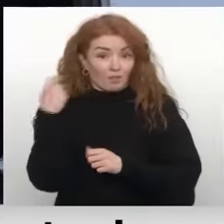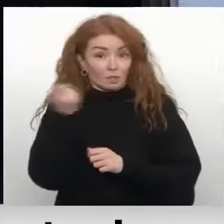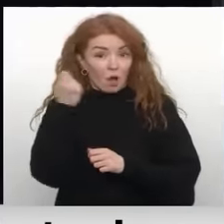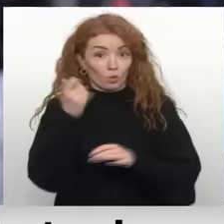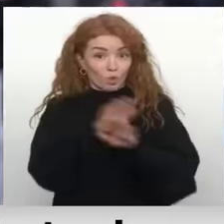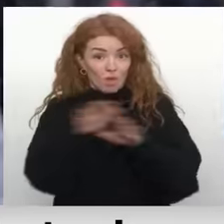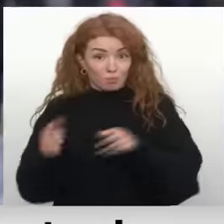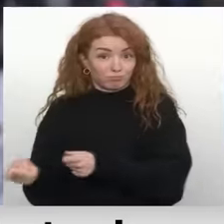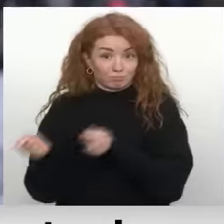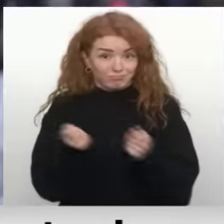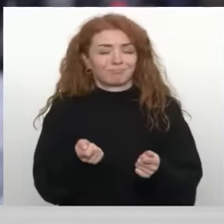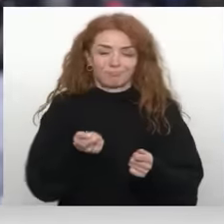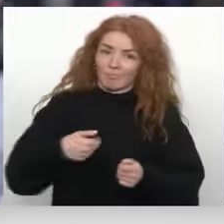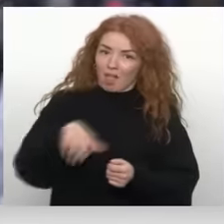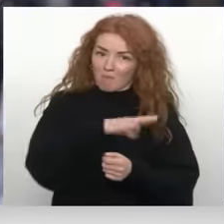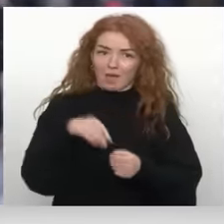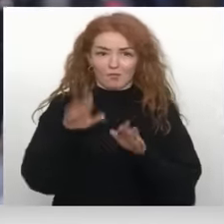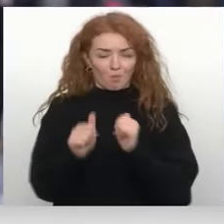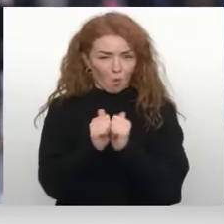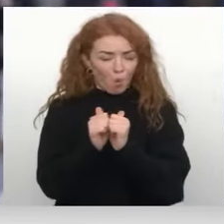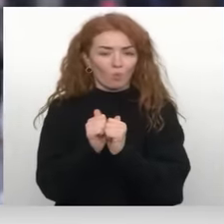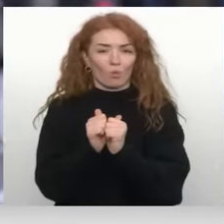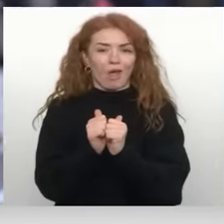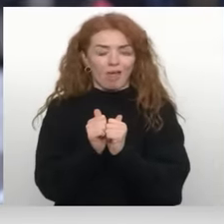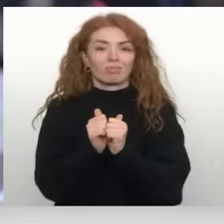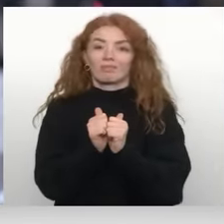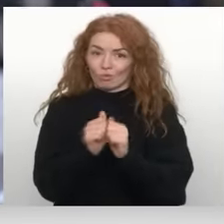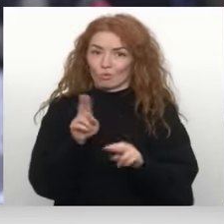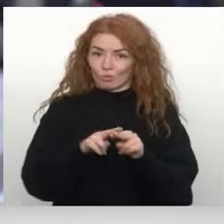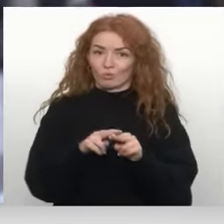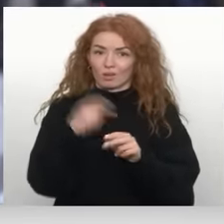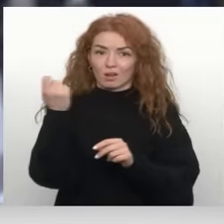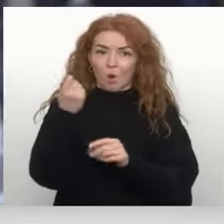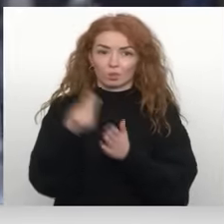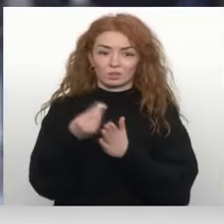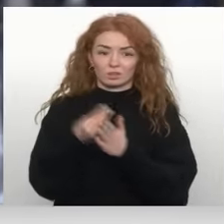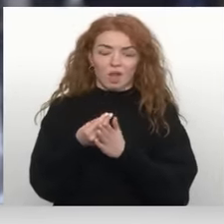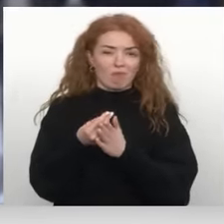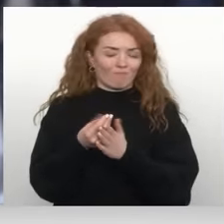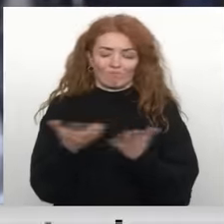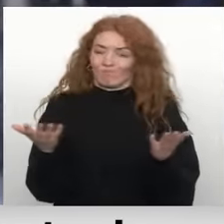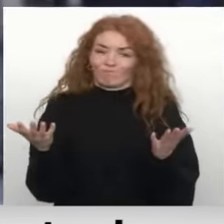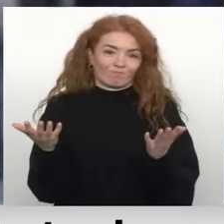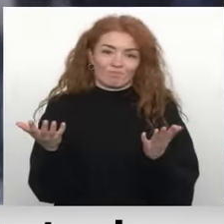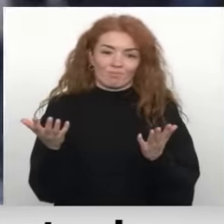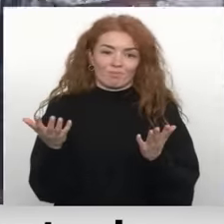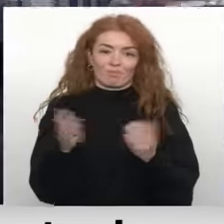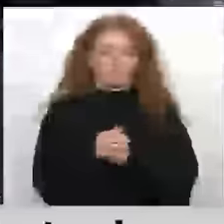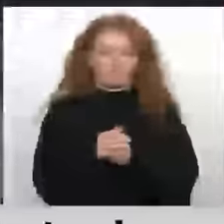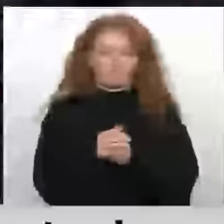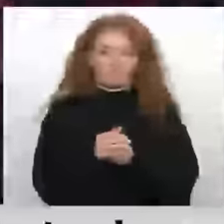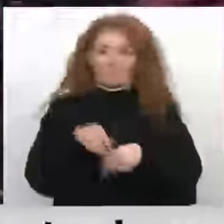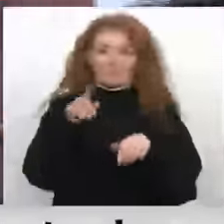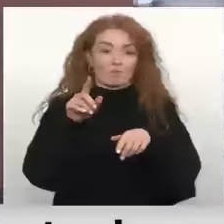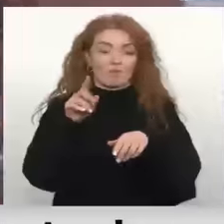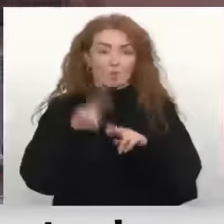nu, lai mēs varētu konkurēt, dēļ to, ka graudiem cenas nekēdes nav, nu, daži nūdu nav ar svizī